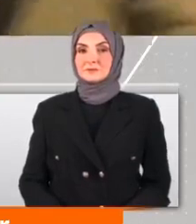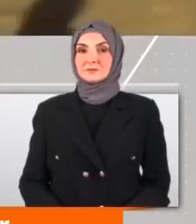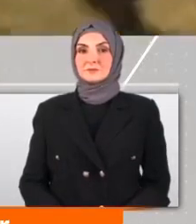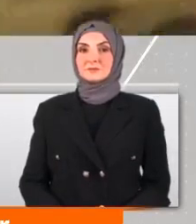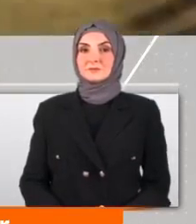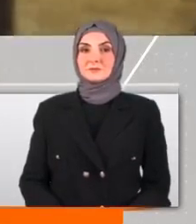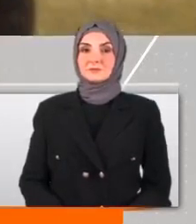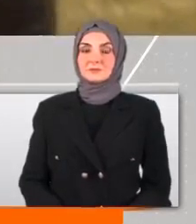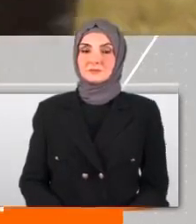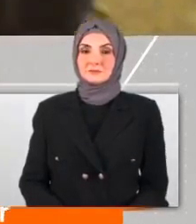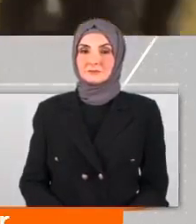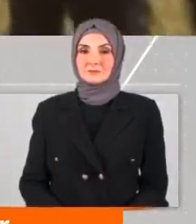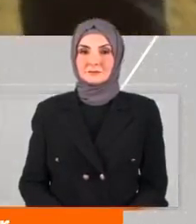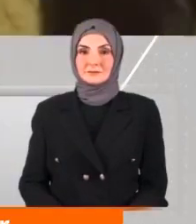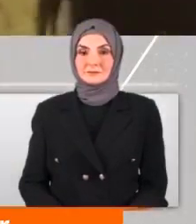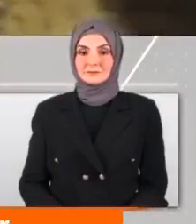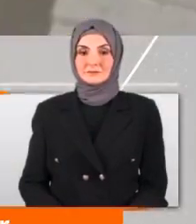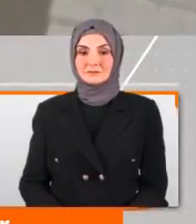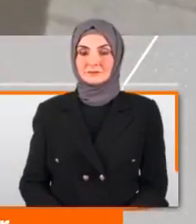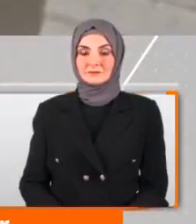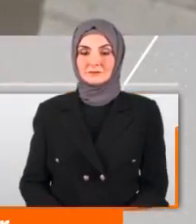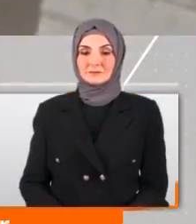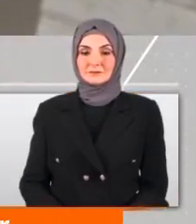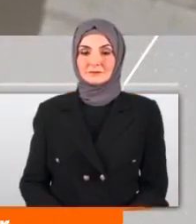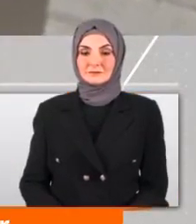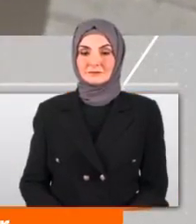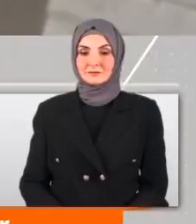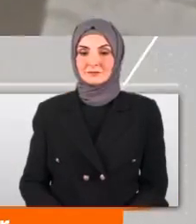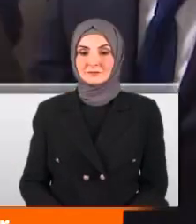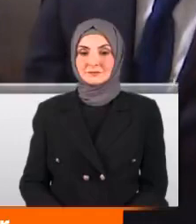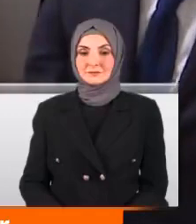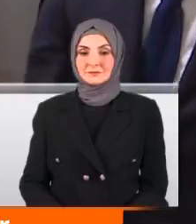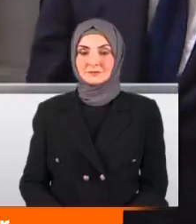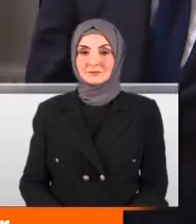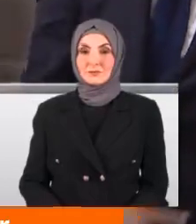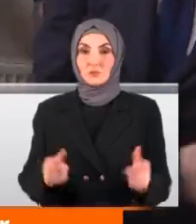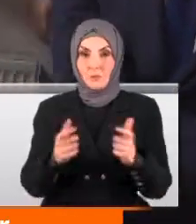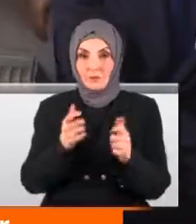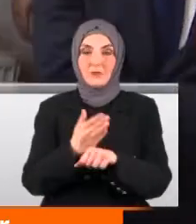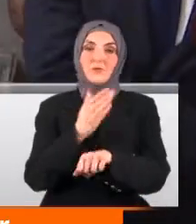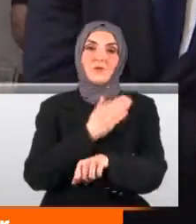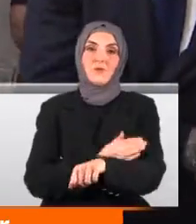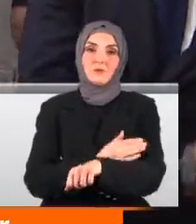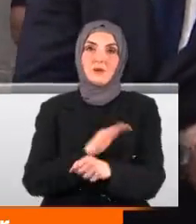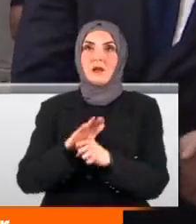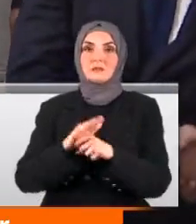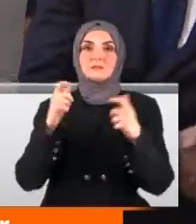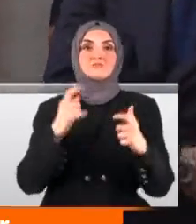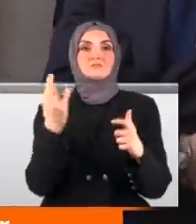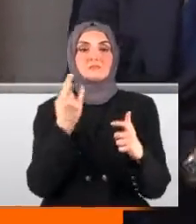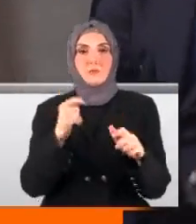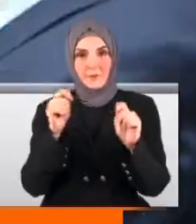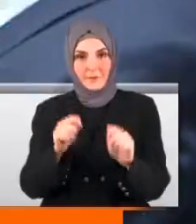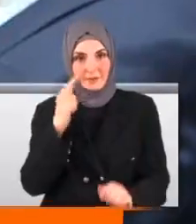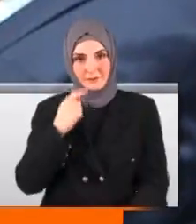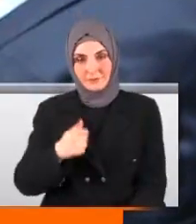ittifaklarla buluşuyorlar. Mesele parti meselesi değil. Mesele zihniyet meselesi. Toplantı öncesi kenti gezen Bakan Akar, CHP